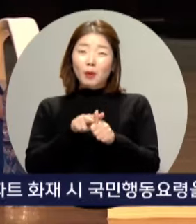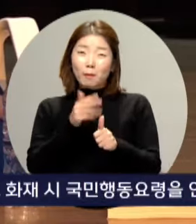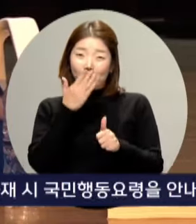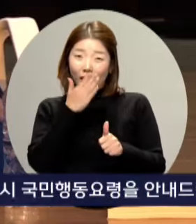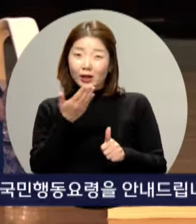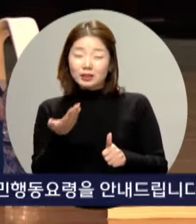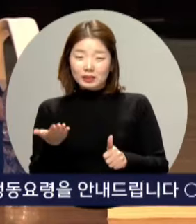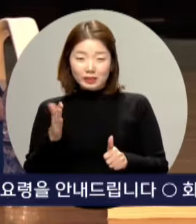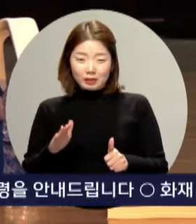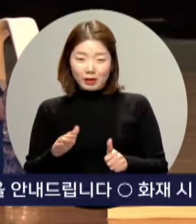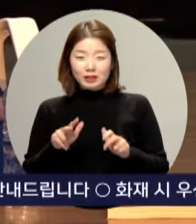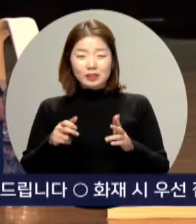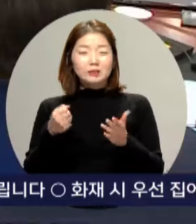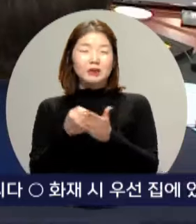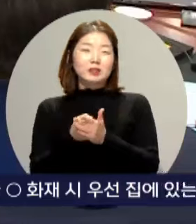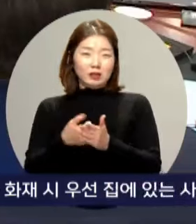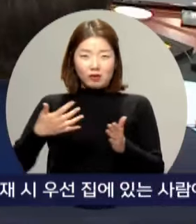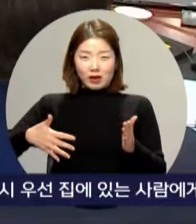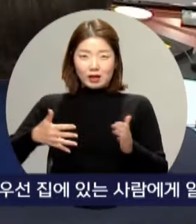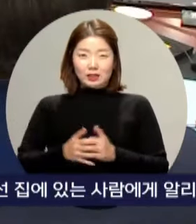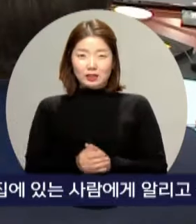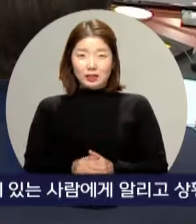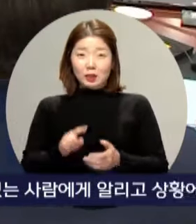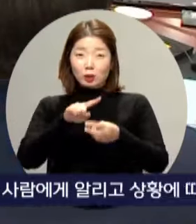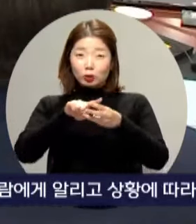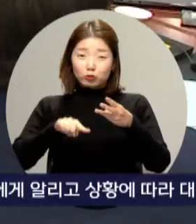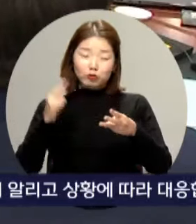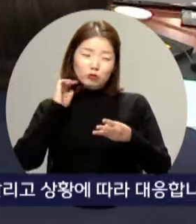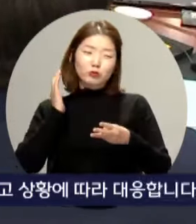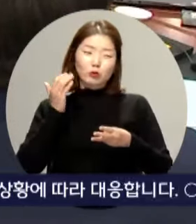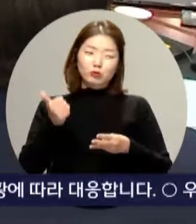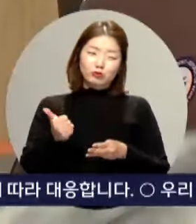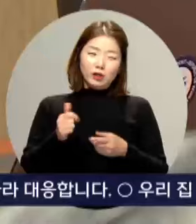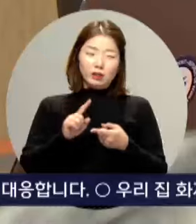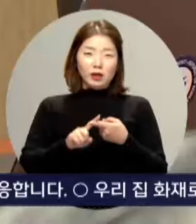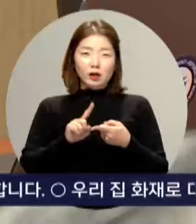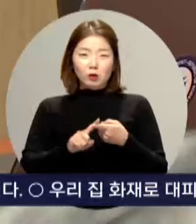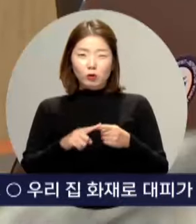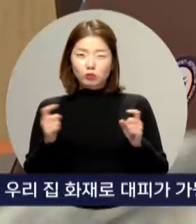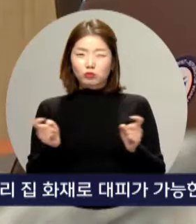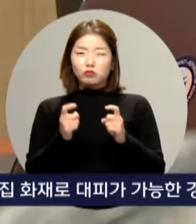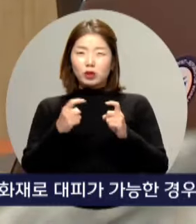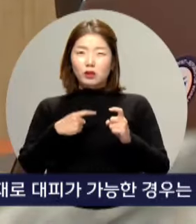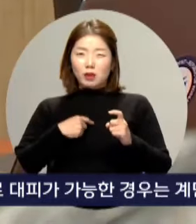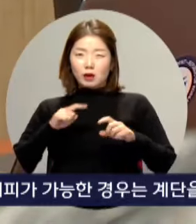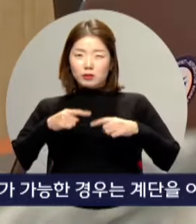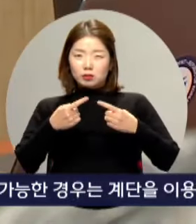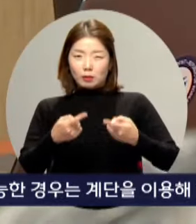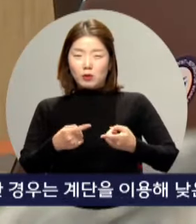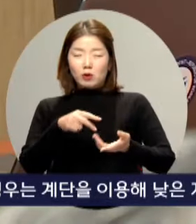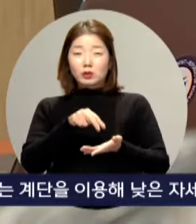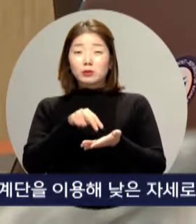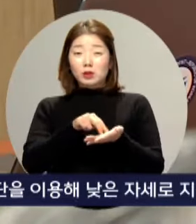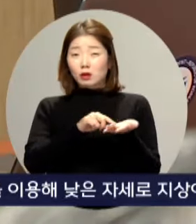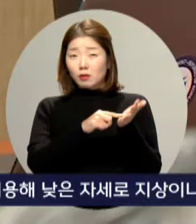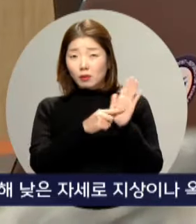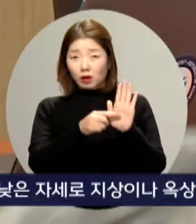지금 결정된 것은 아무것도 없다. 또 윤석열 정권의 무도함을 알리기 위한 투쟁에 나서겠다는 소신을